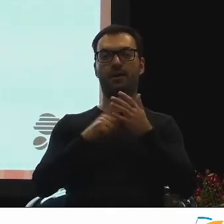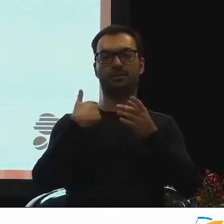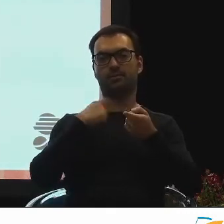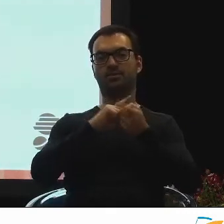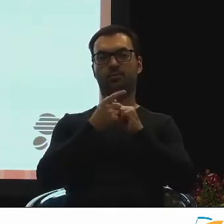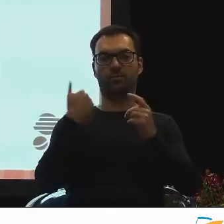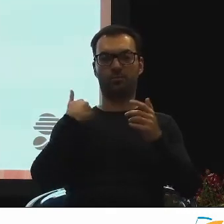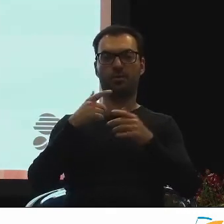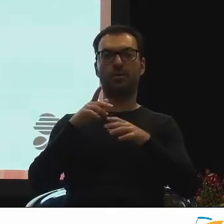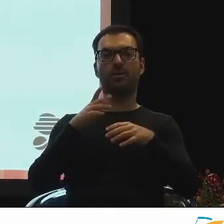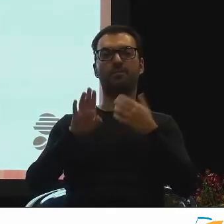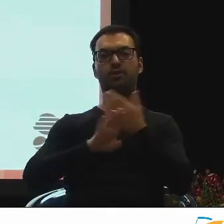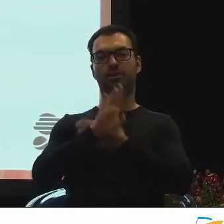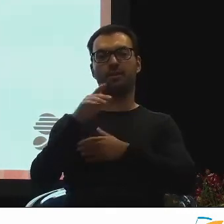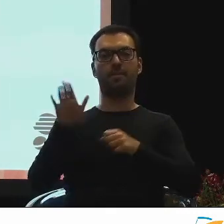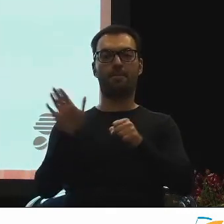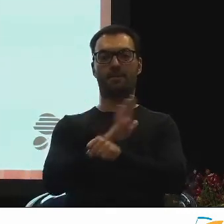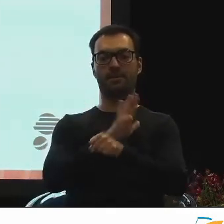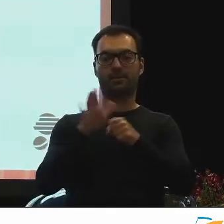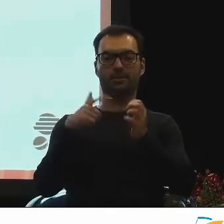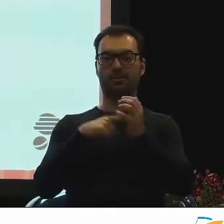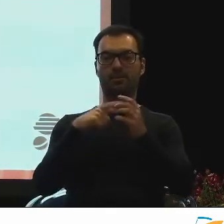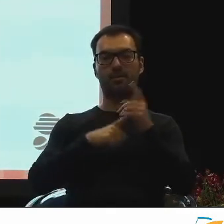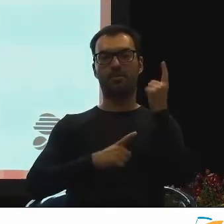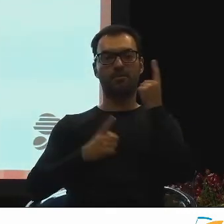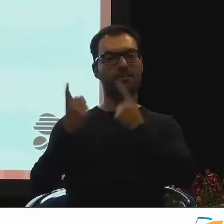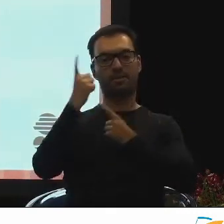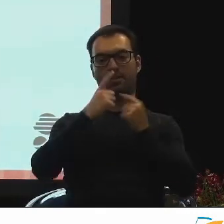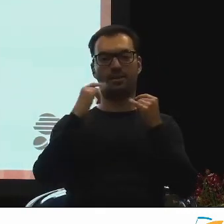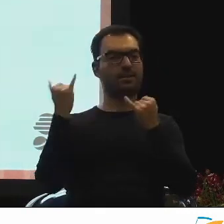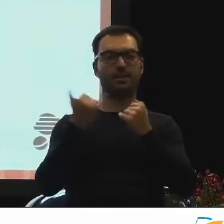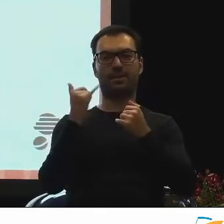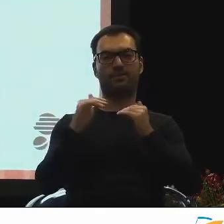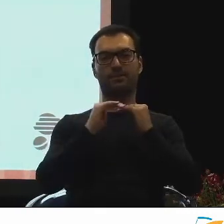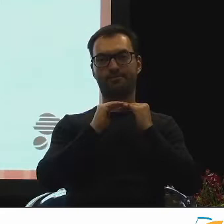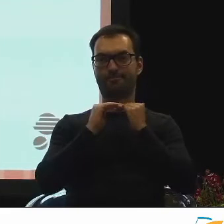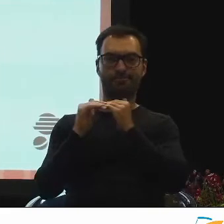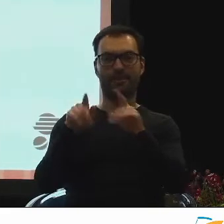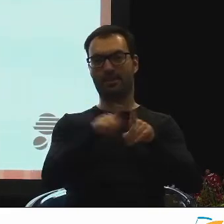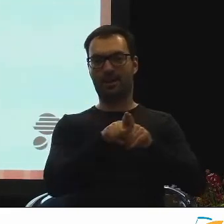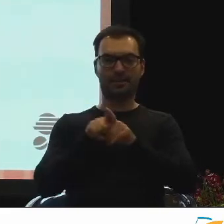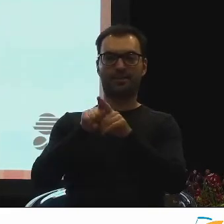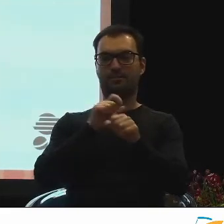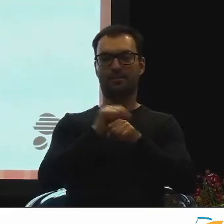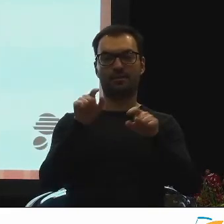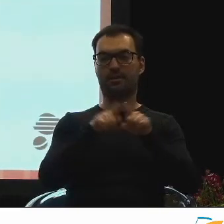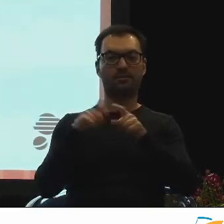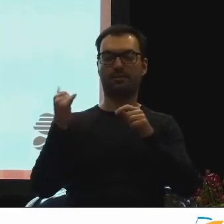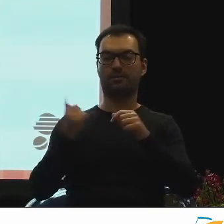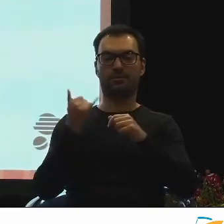przedstawicielami biznesu i wiem, że to podejście nie zawsze jest równomierne we wszystkich